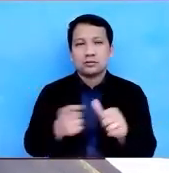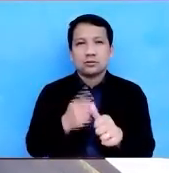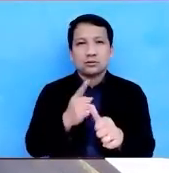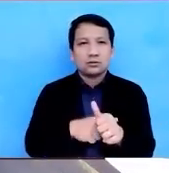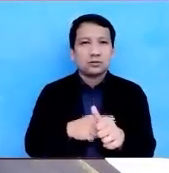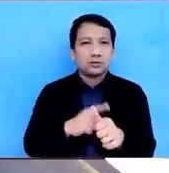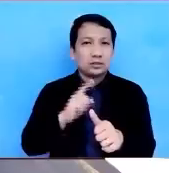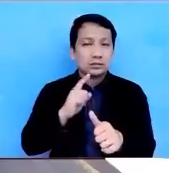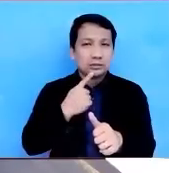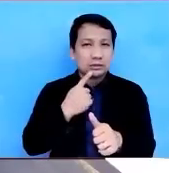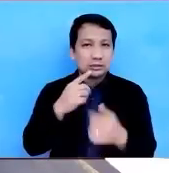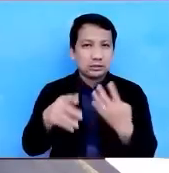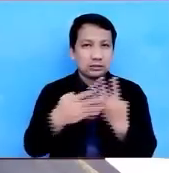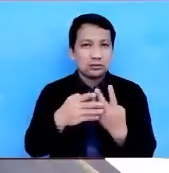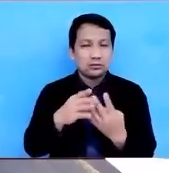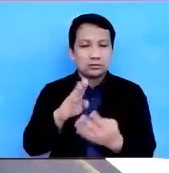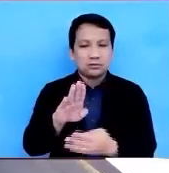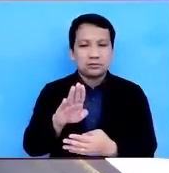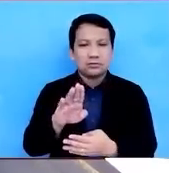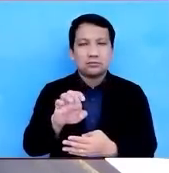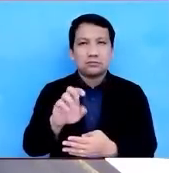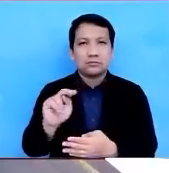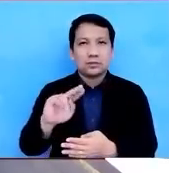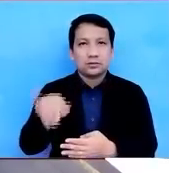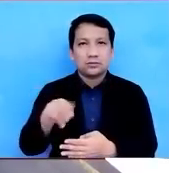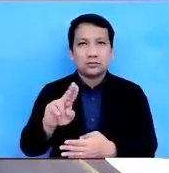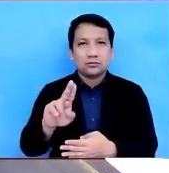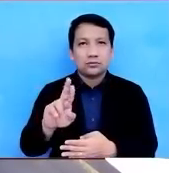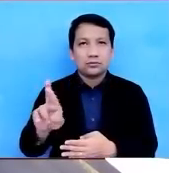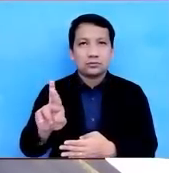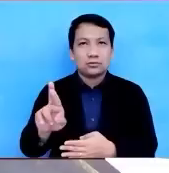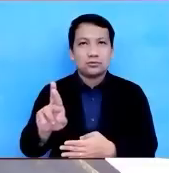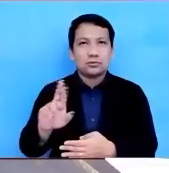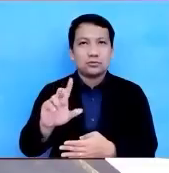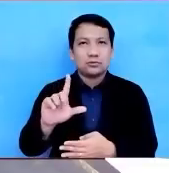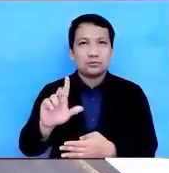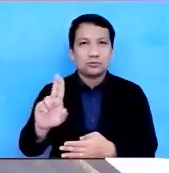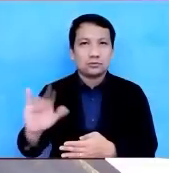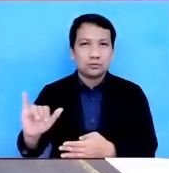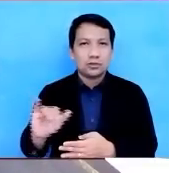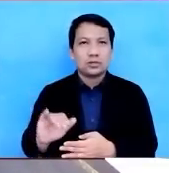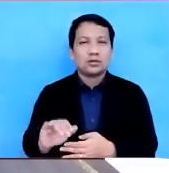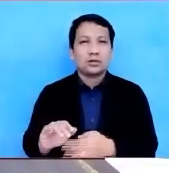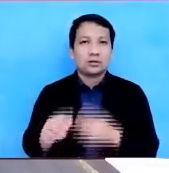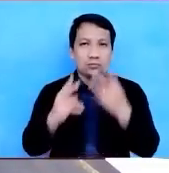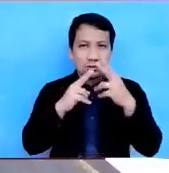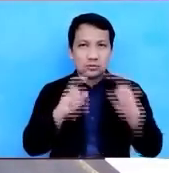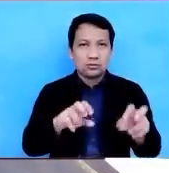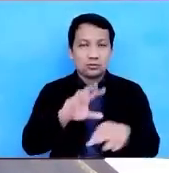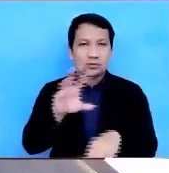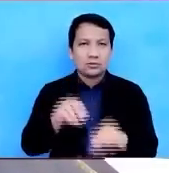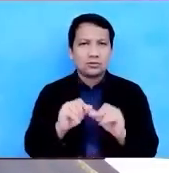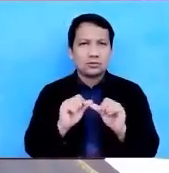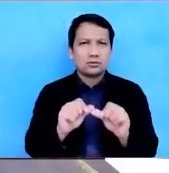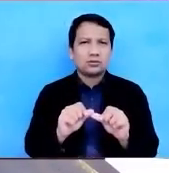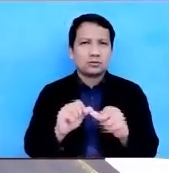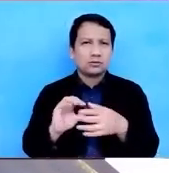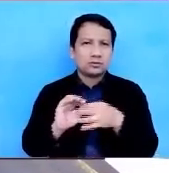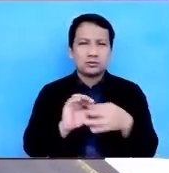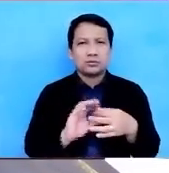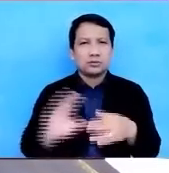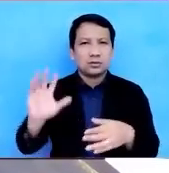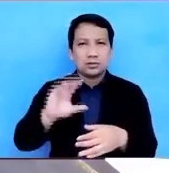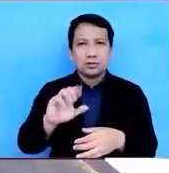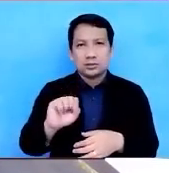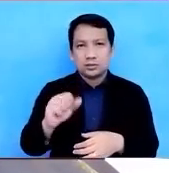serious illegal detention ni Ben Hurloy, ang unang whistleblower. Naging lalong kontrobersyal ang kasong ito dahil kahit si Solicitor General